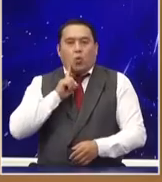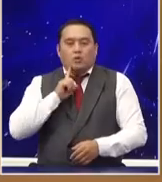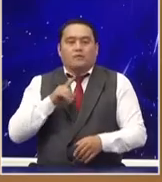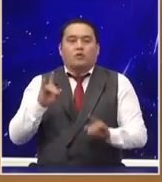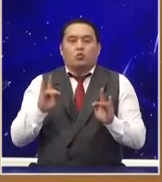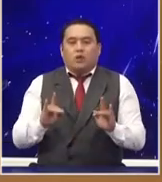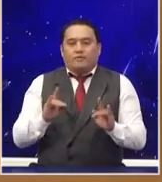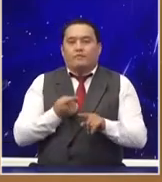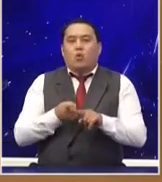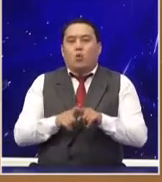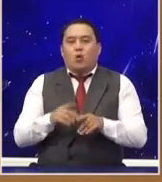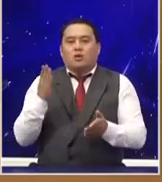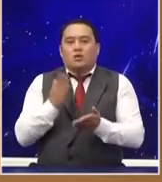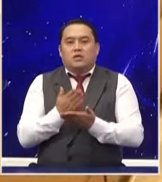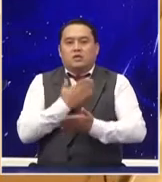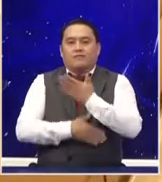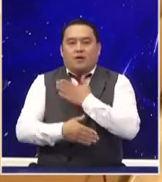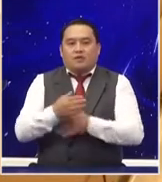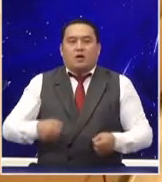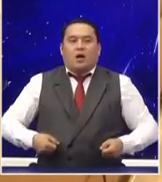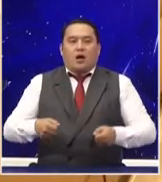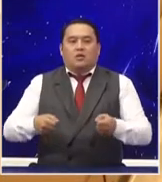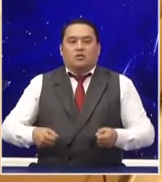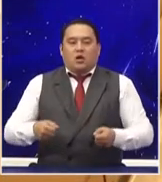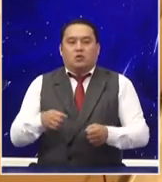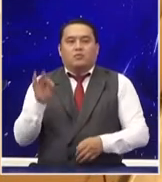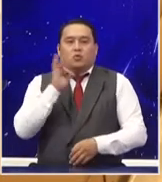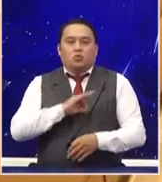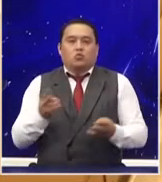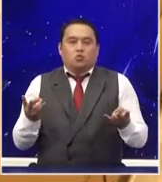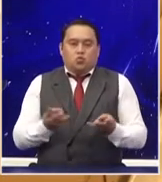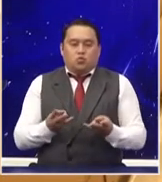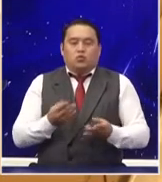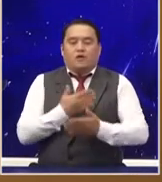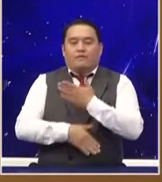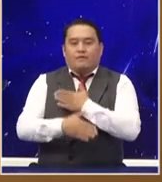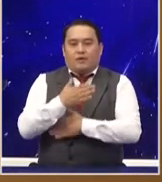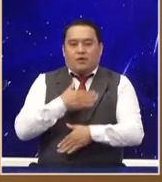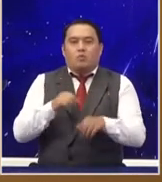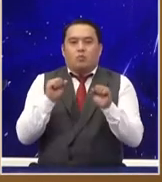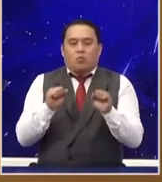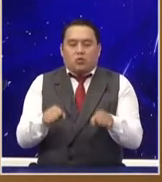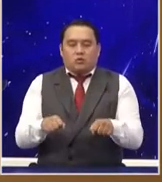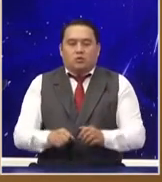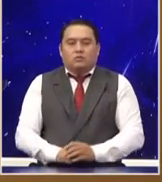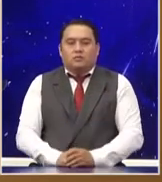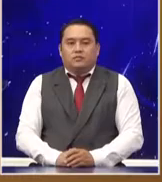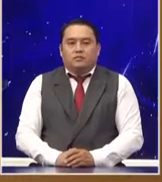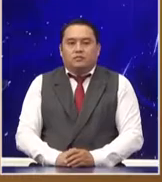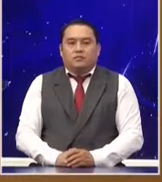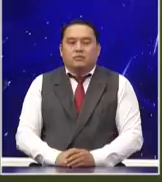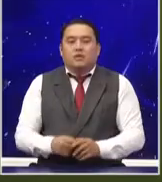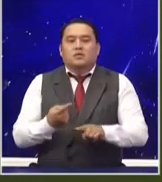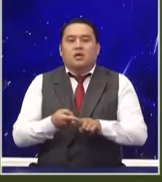сидения. Также в поезде есть инвалидные коляски и носилки при необходимости транспортировки пассажиров в чрезвычайных ситуациях. За